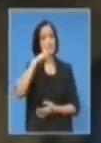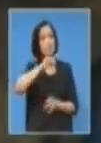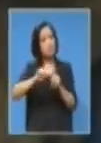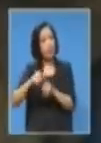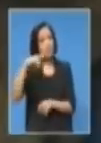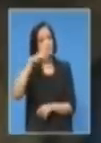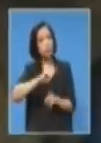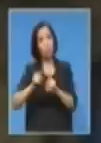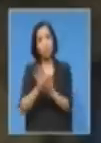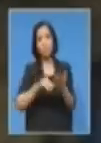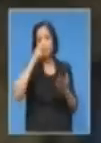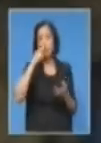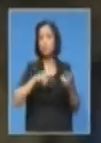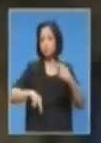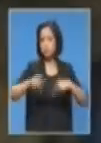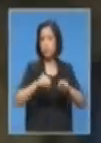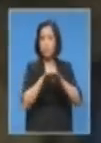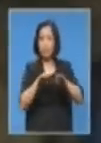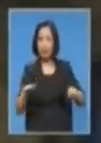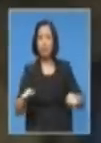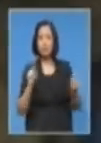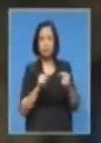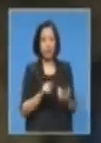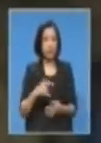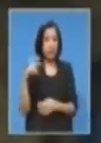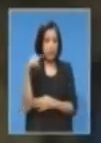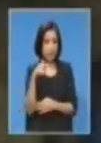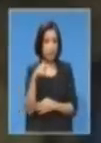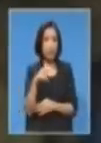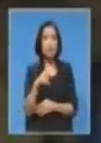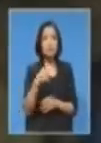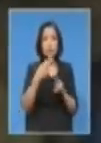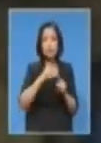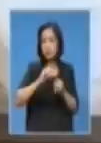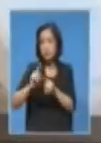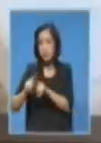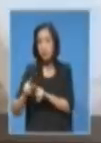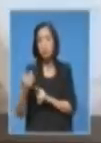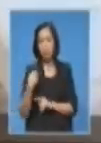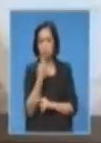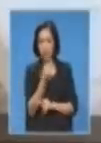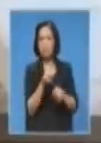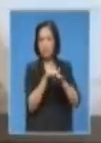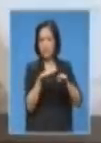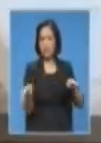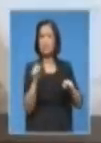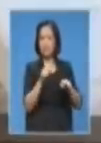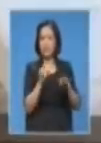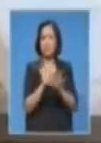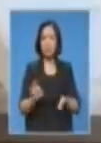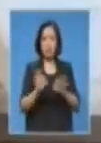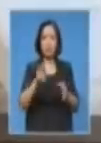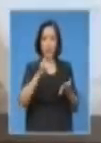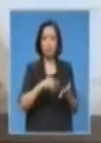ทศแล้วก็ดูแลในเรื่องของมาตรฐานของสายการบินนะครับผมเรียนว่าในส่วนของมาตรฐานสายการบินนั้นเป็นที่รับรองมี